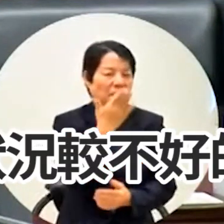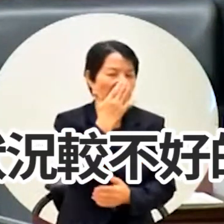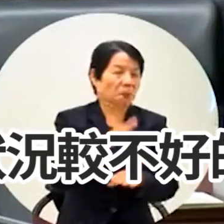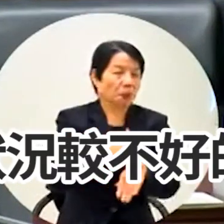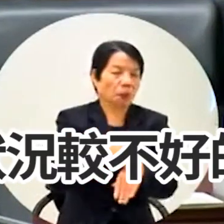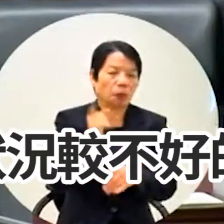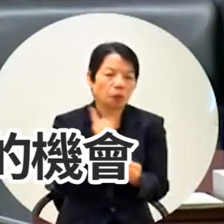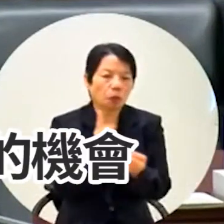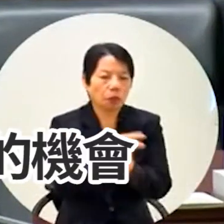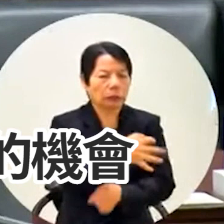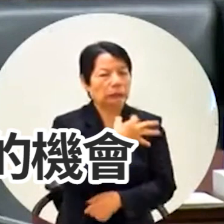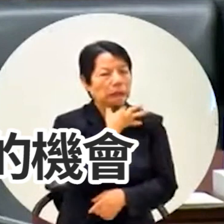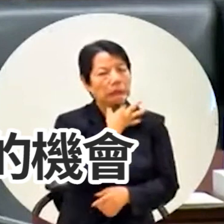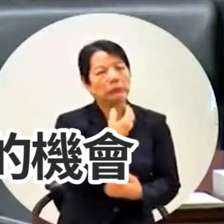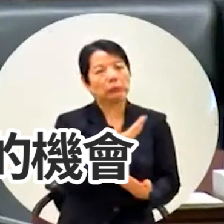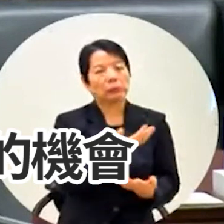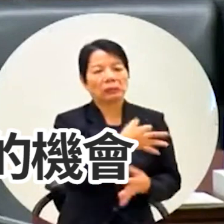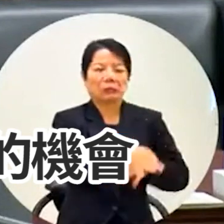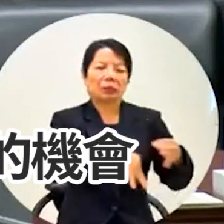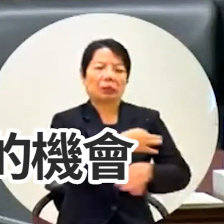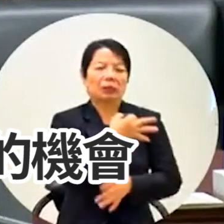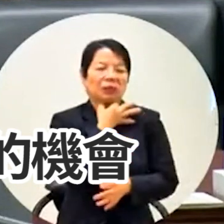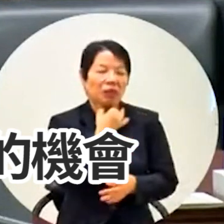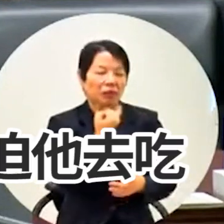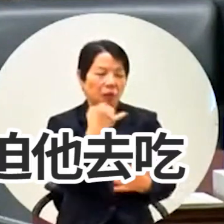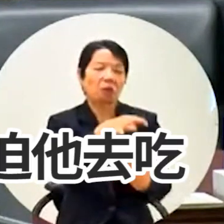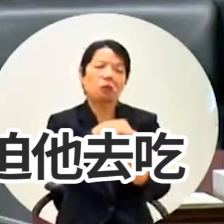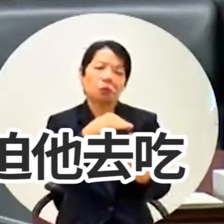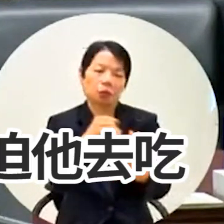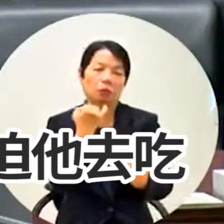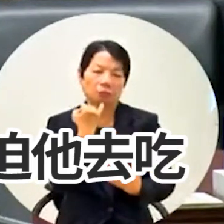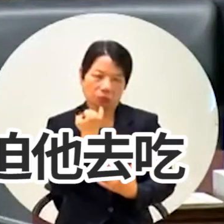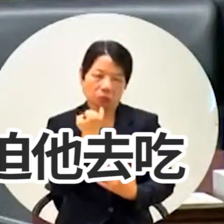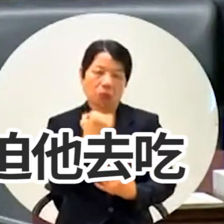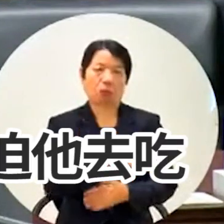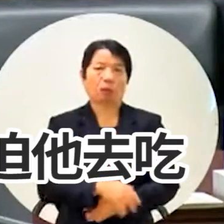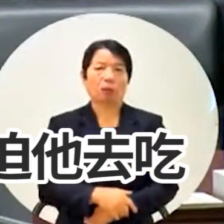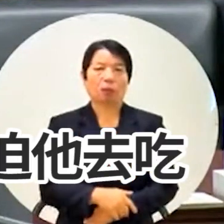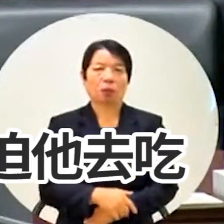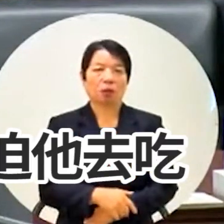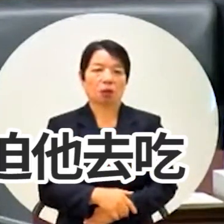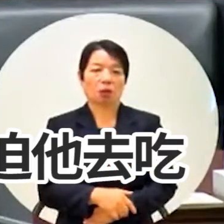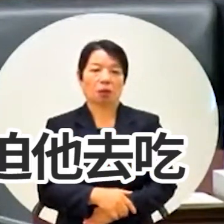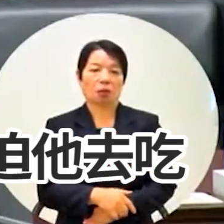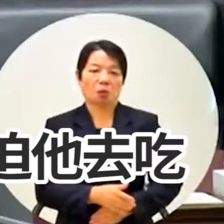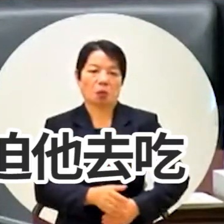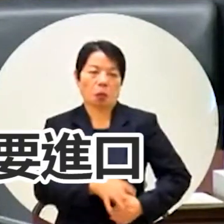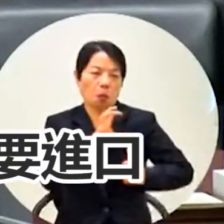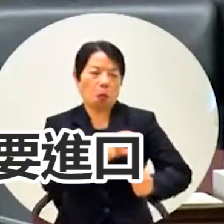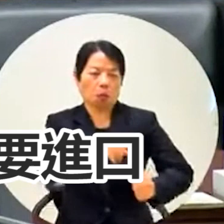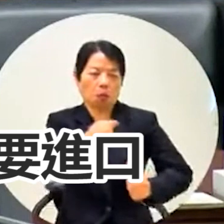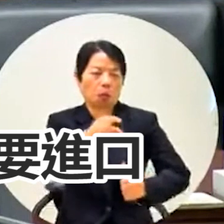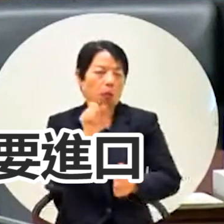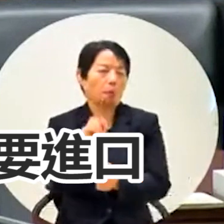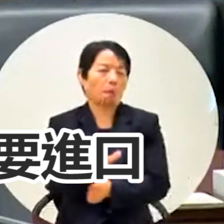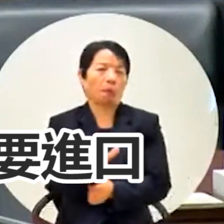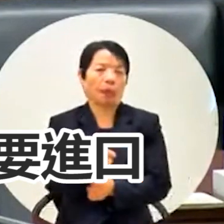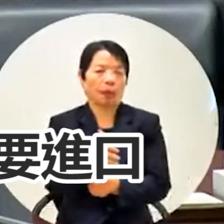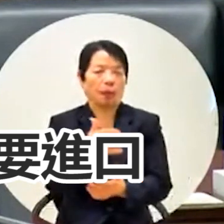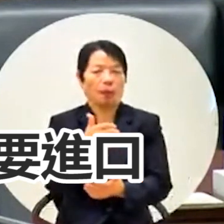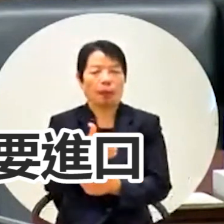较无好的，他多了一个选择的机会。我们也没有叫他强迫他去吃，哪拢无人